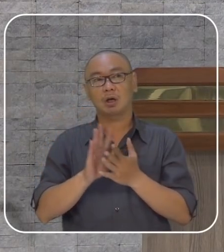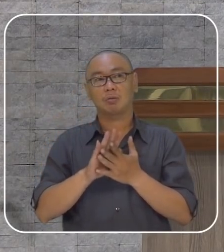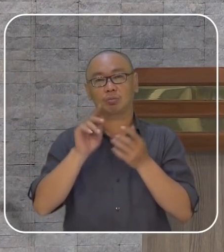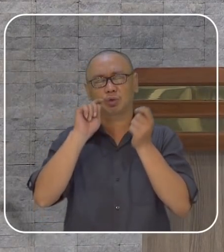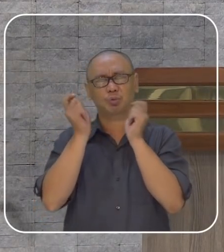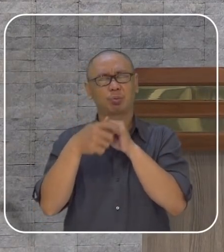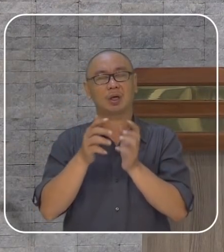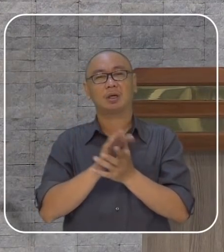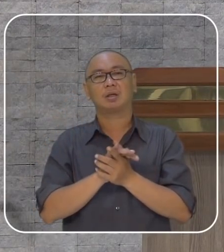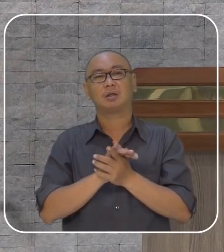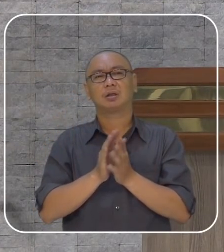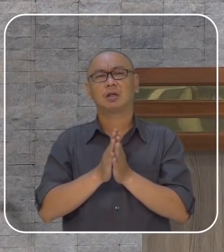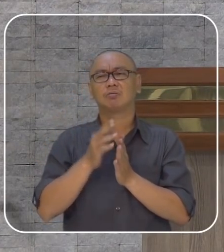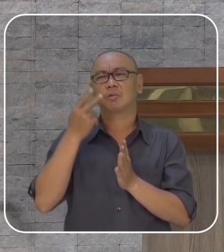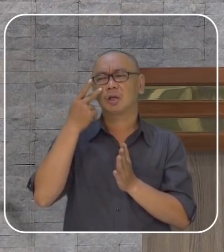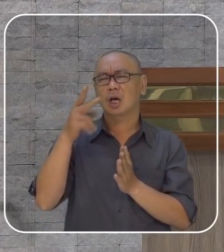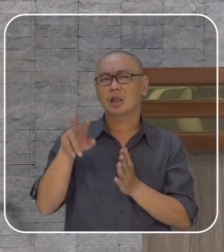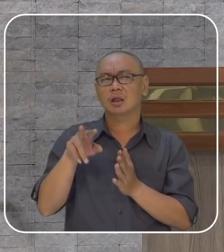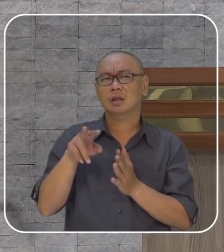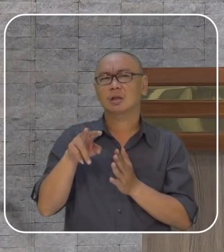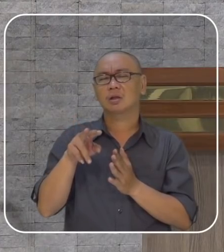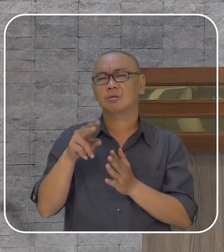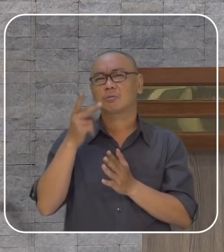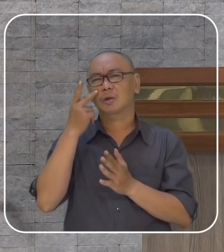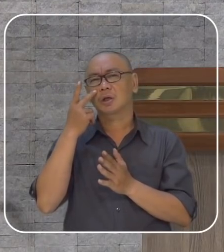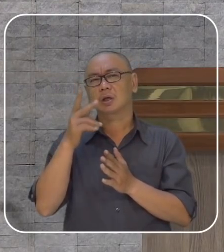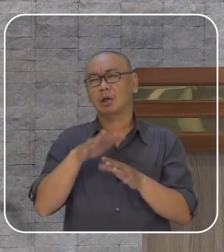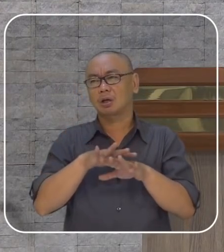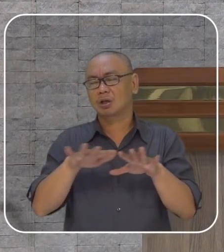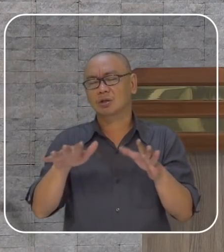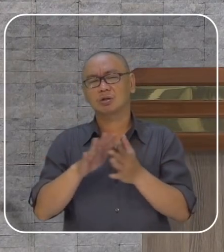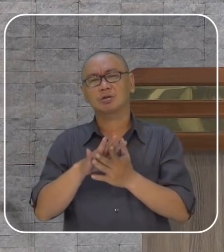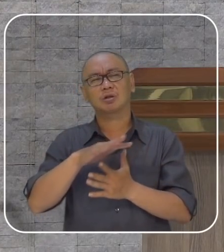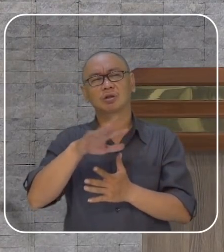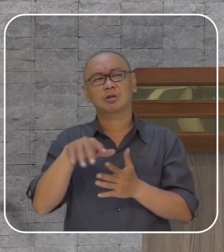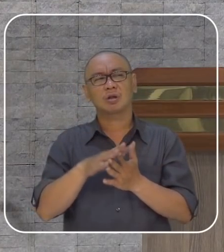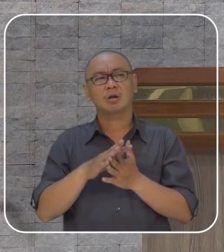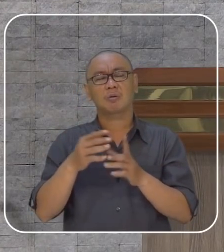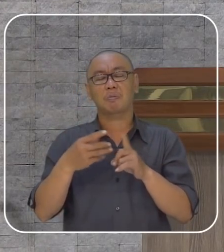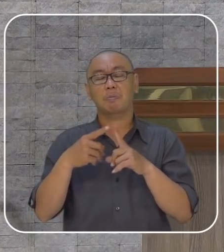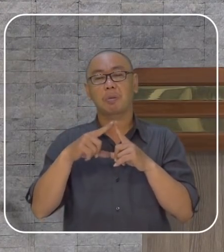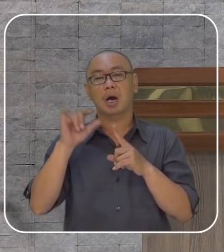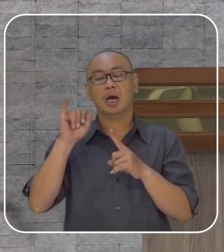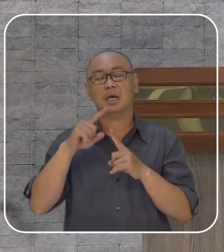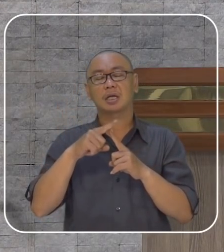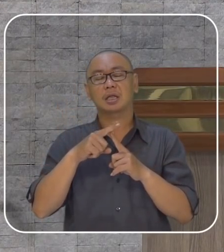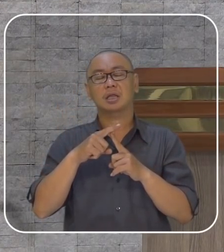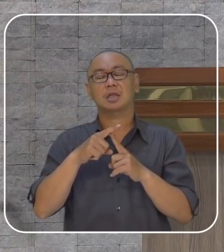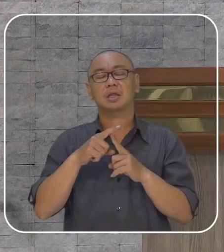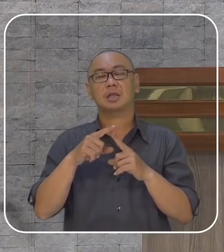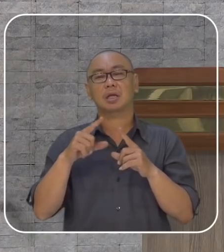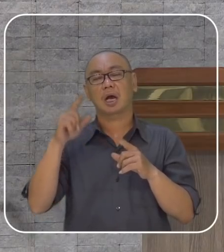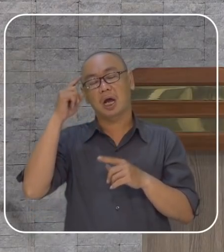berubah dan melihat keadaan di sekitar lingkungan Bait Allah yang begitu ramai